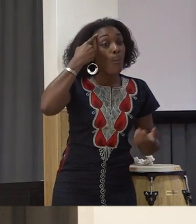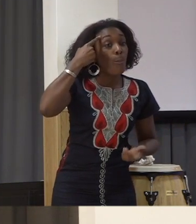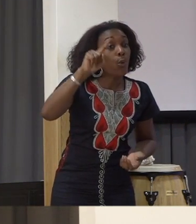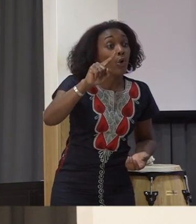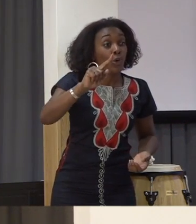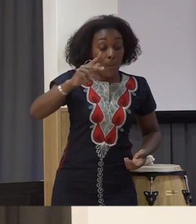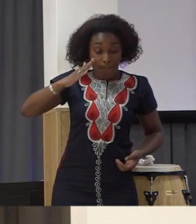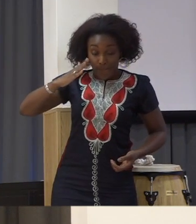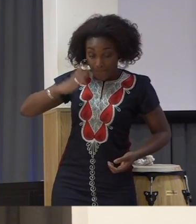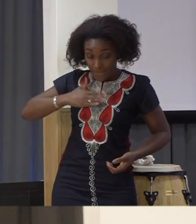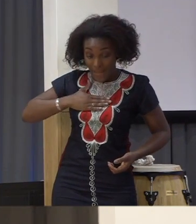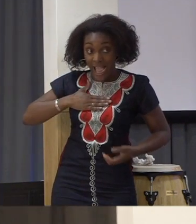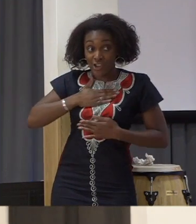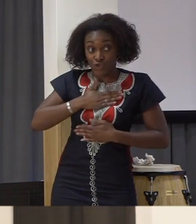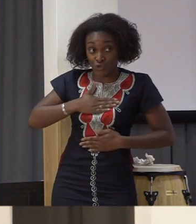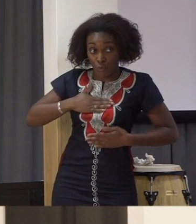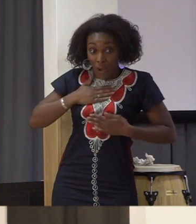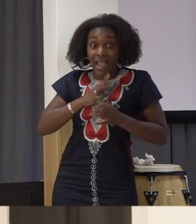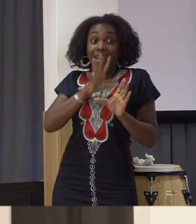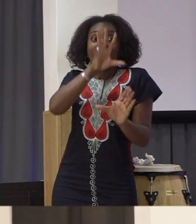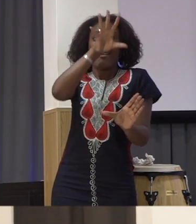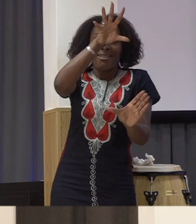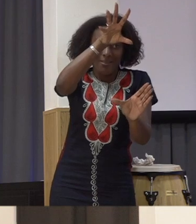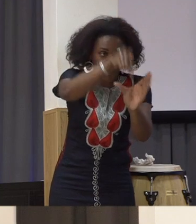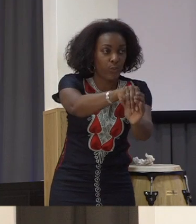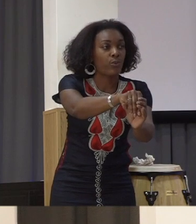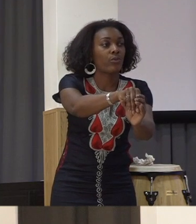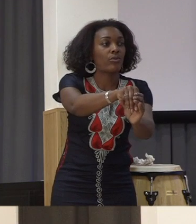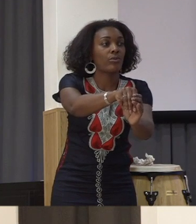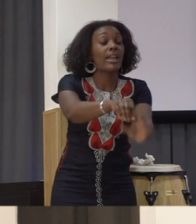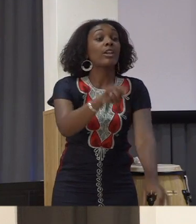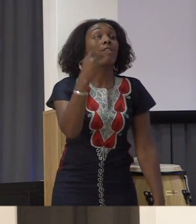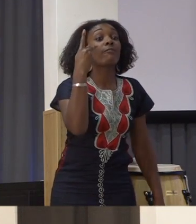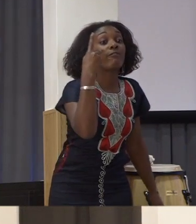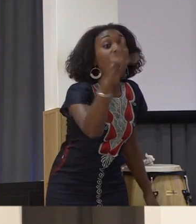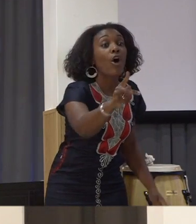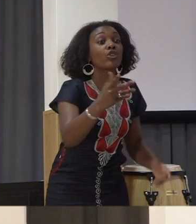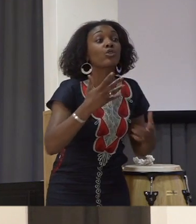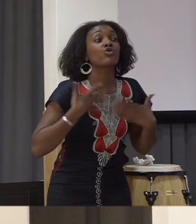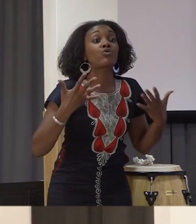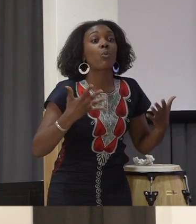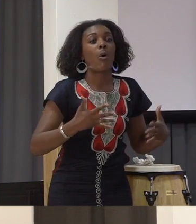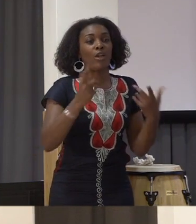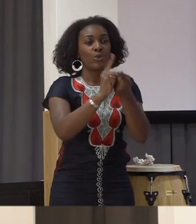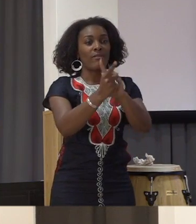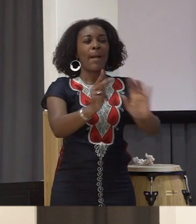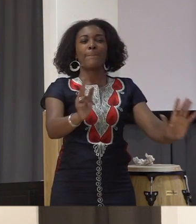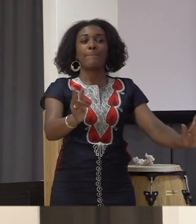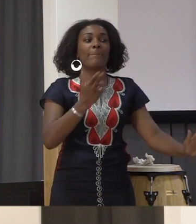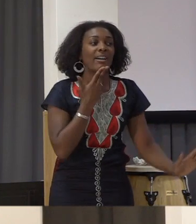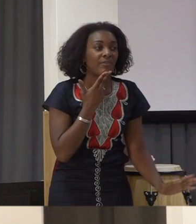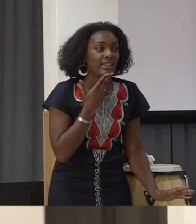ma joie soit en vous et que votre joie soit parfaite.